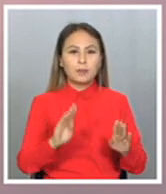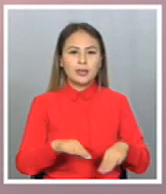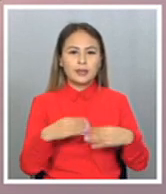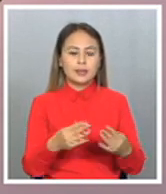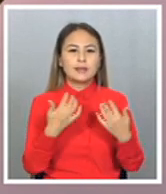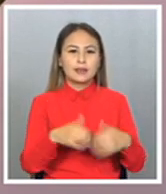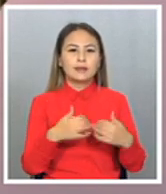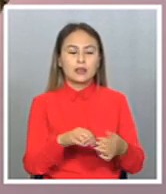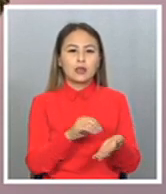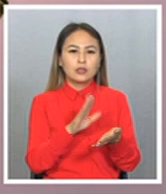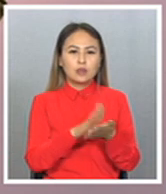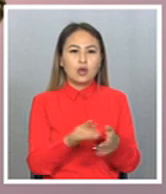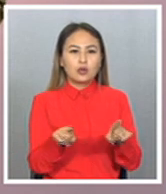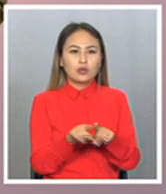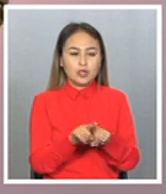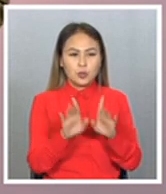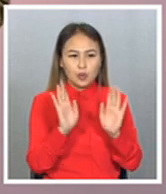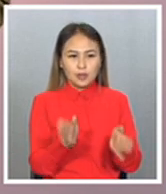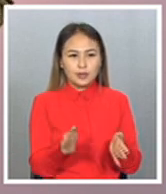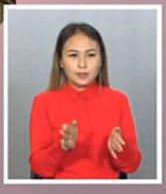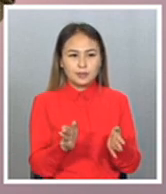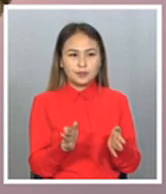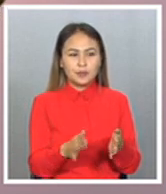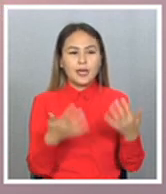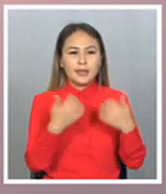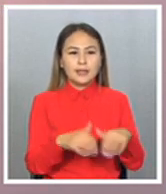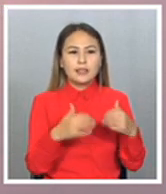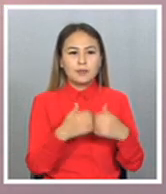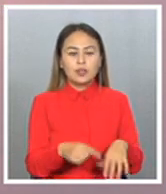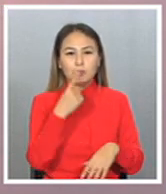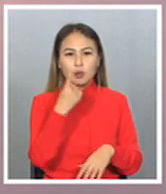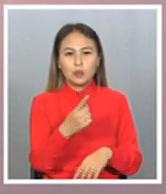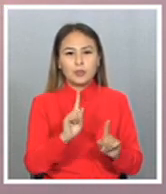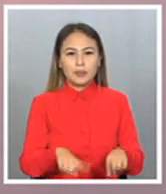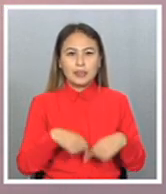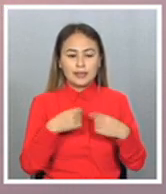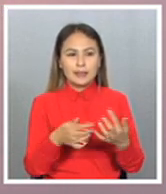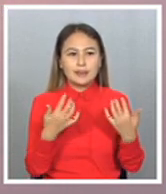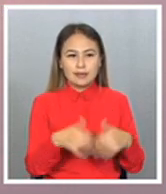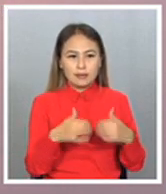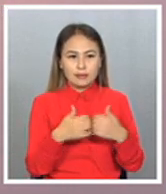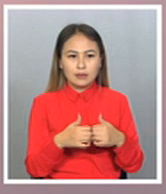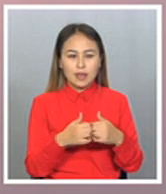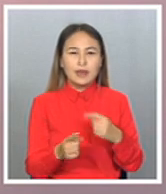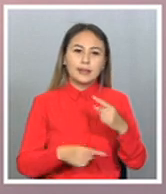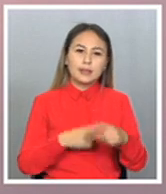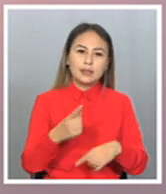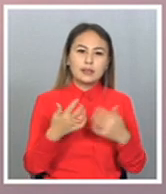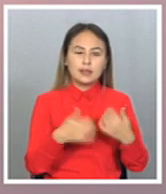санды деректер ұқсас болады. Есептің біреуінде берілген сан келесі